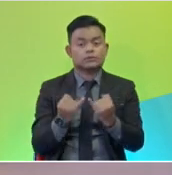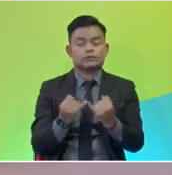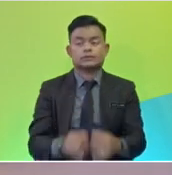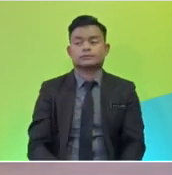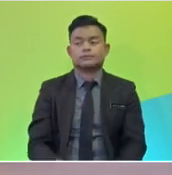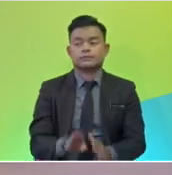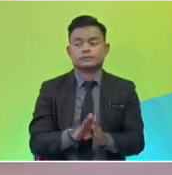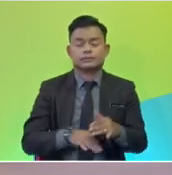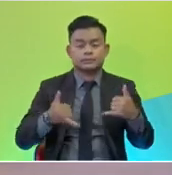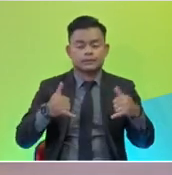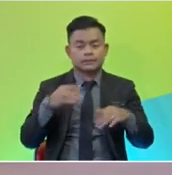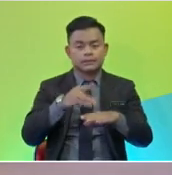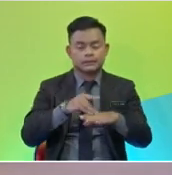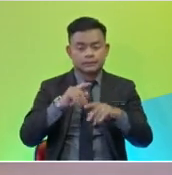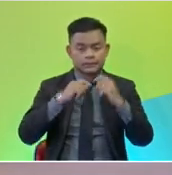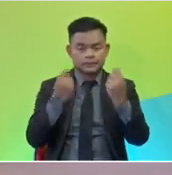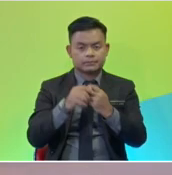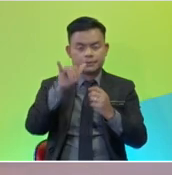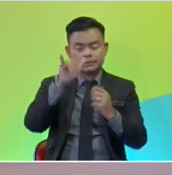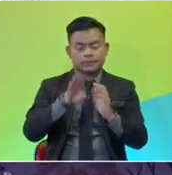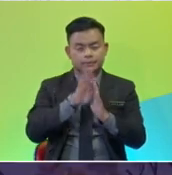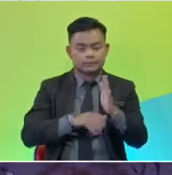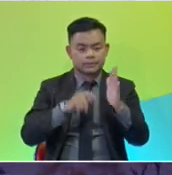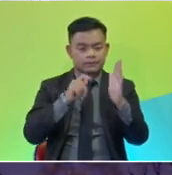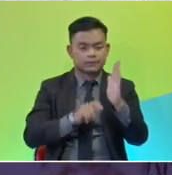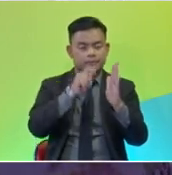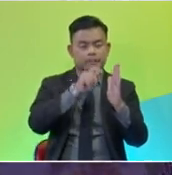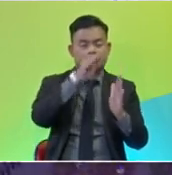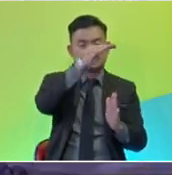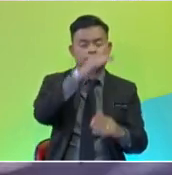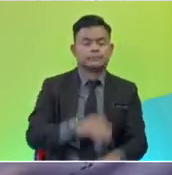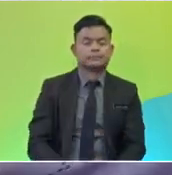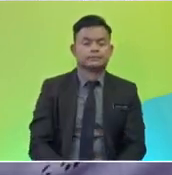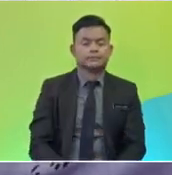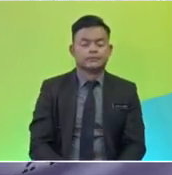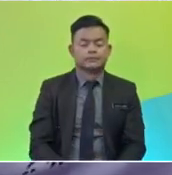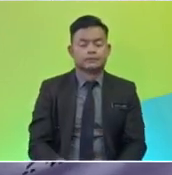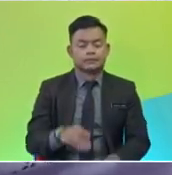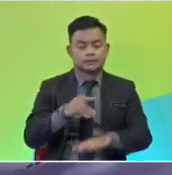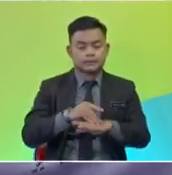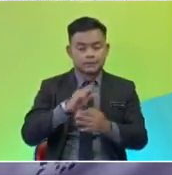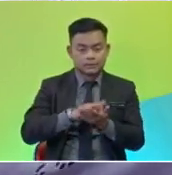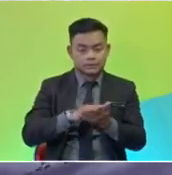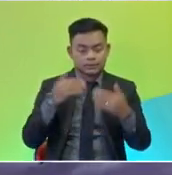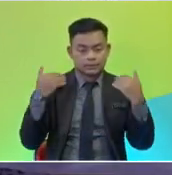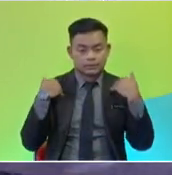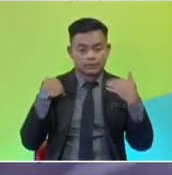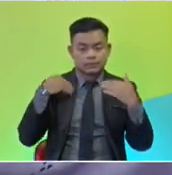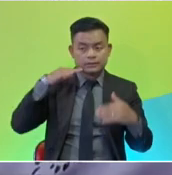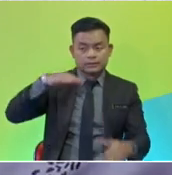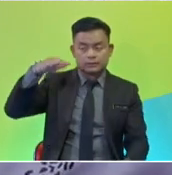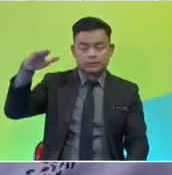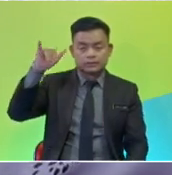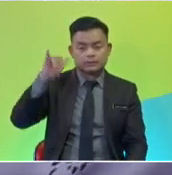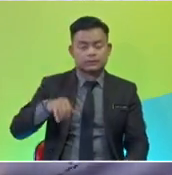bermain di kawasan yang bertangga oh ah di di sekolah terdapat tangga-tangga yang untuk kita naiki bangunan di atas okey